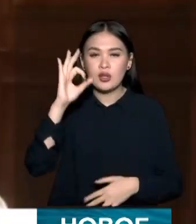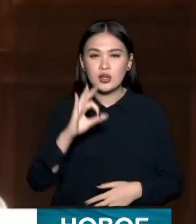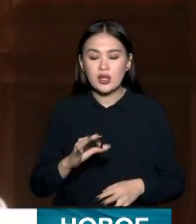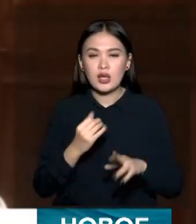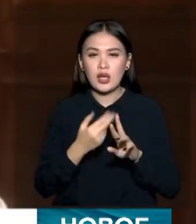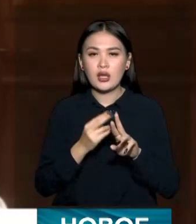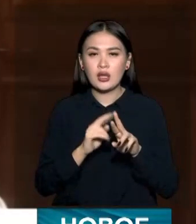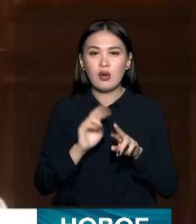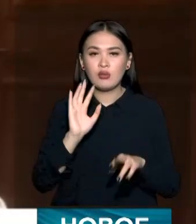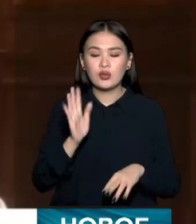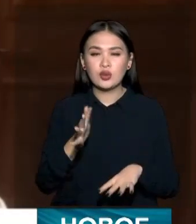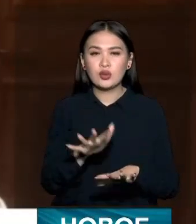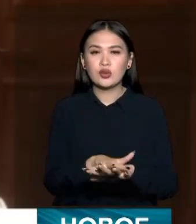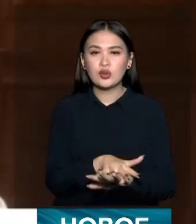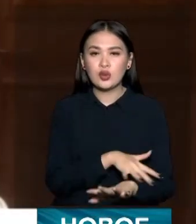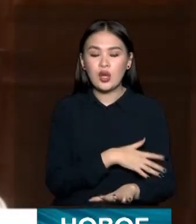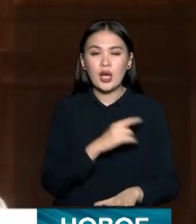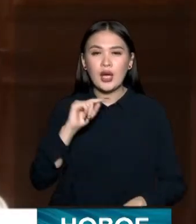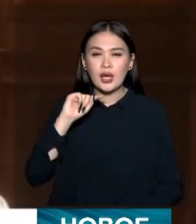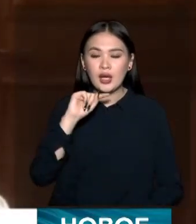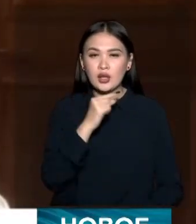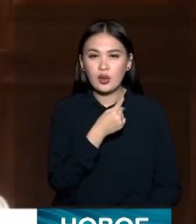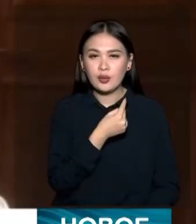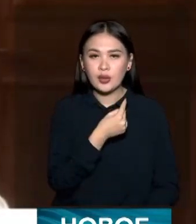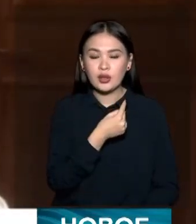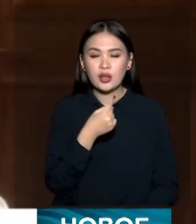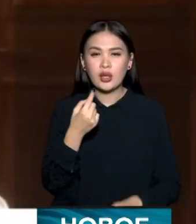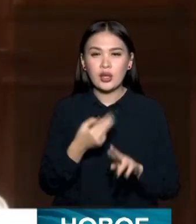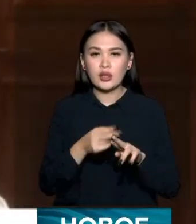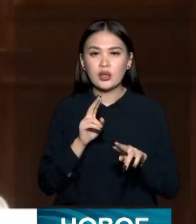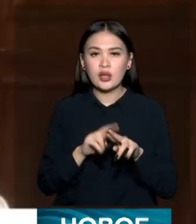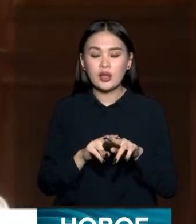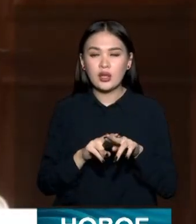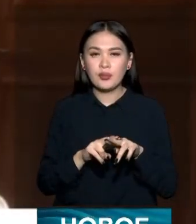неизбежно замедляет рост экономики, это